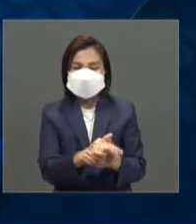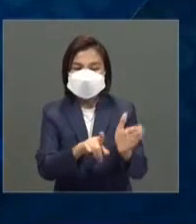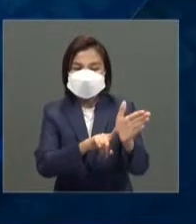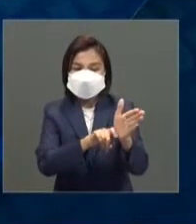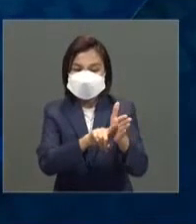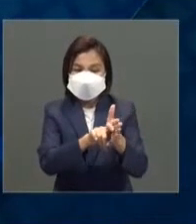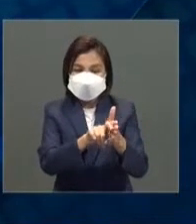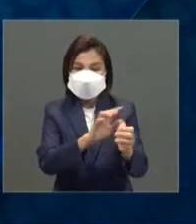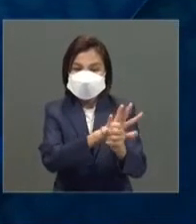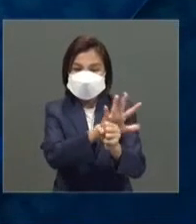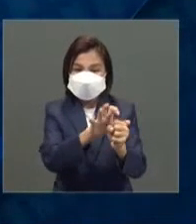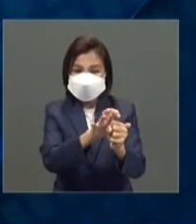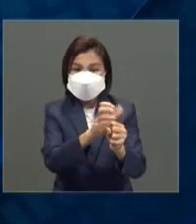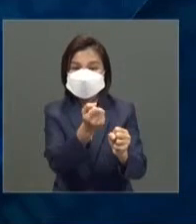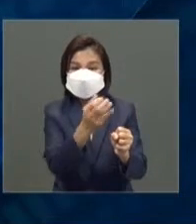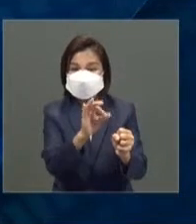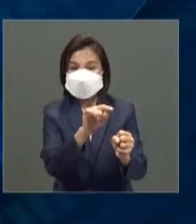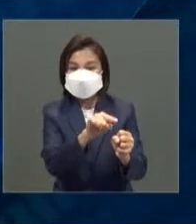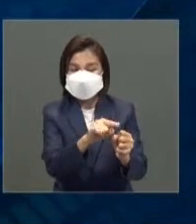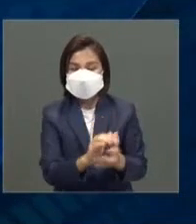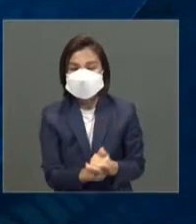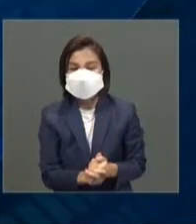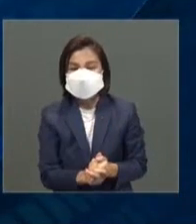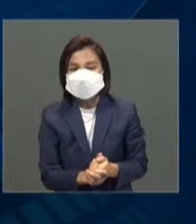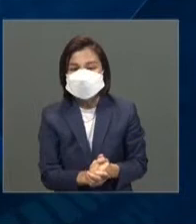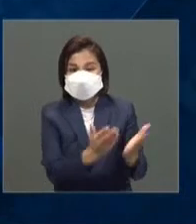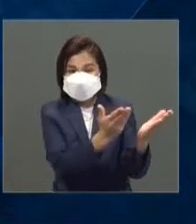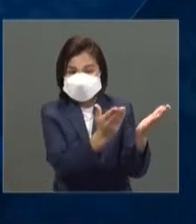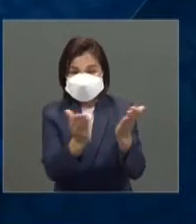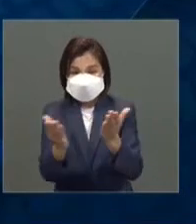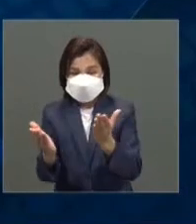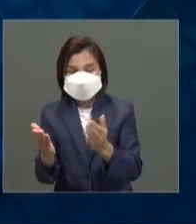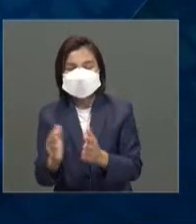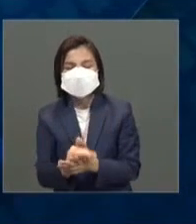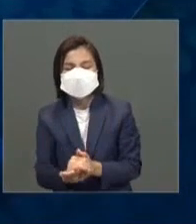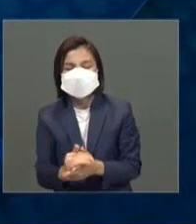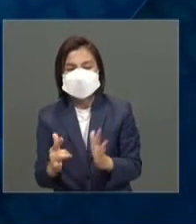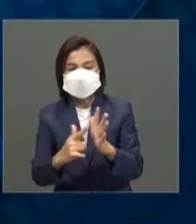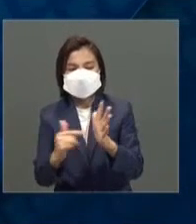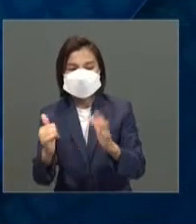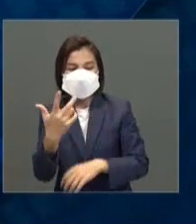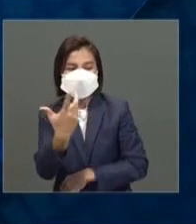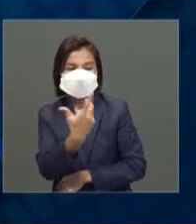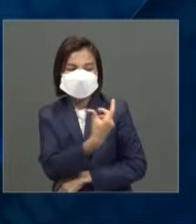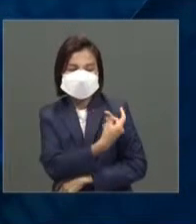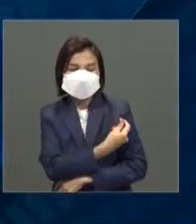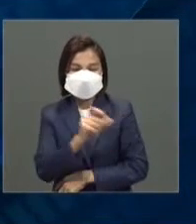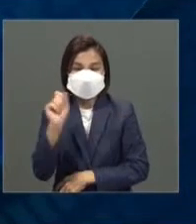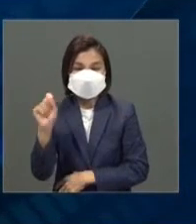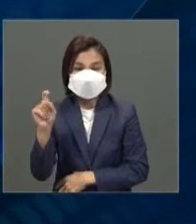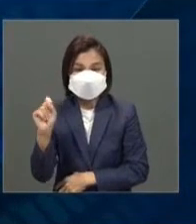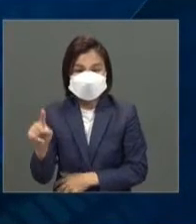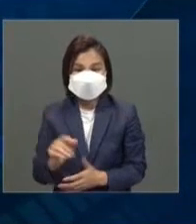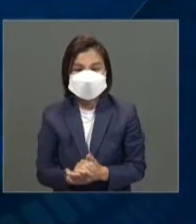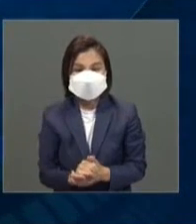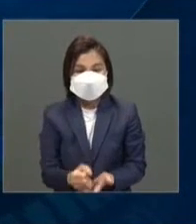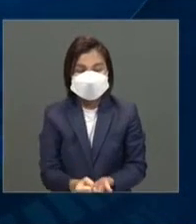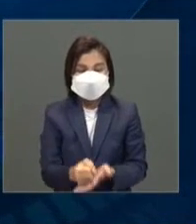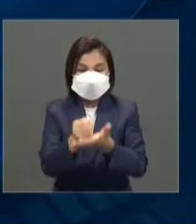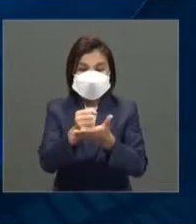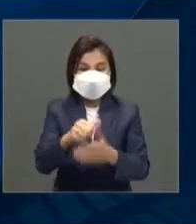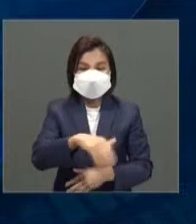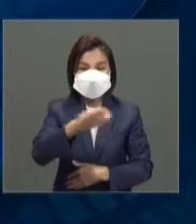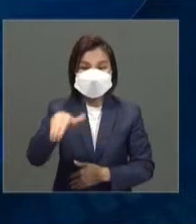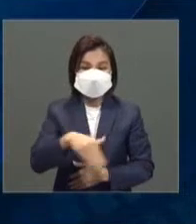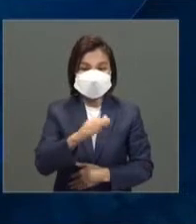โควิด-19 นี้เชิญเข้ามารับวัคซีนโดยด่วนนะครับเพื่อที่เราจะได้ช่วยท